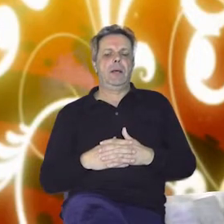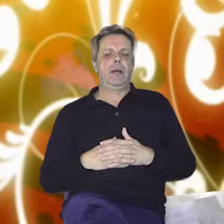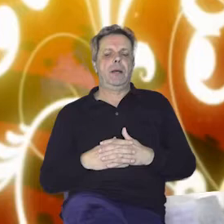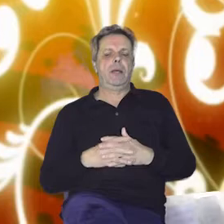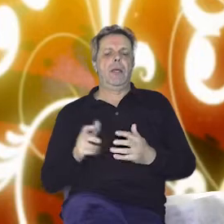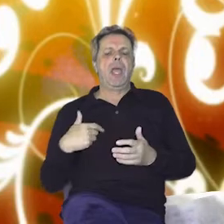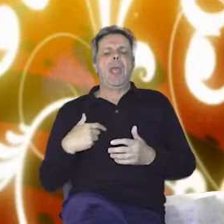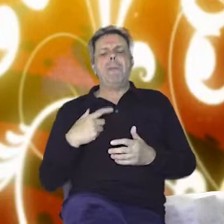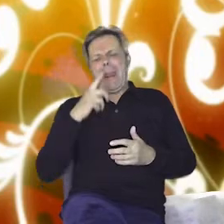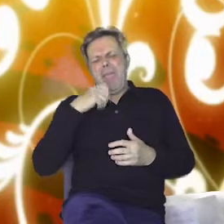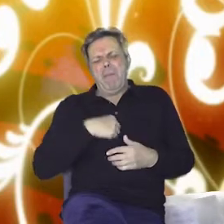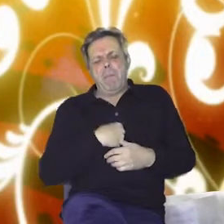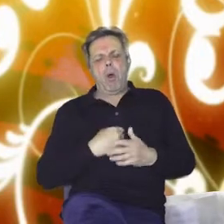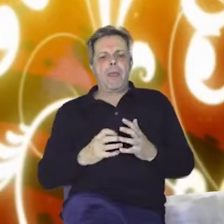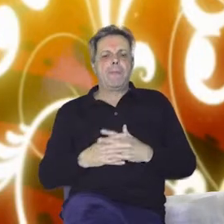boli, ali